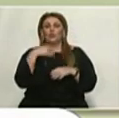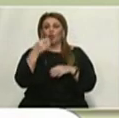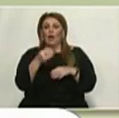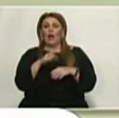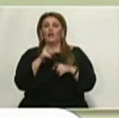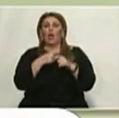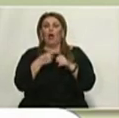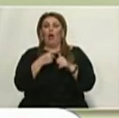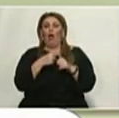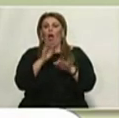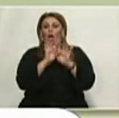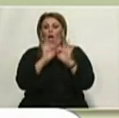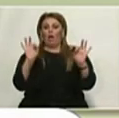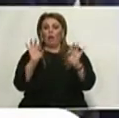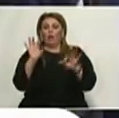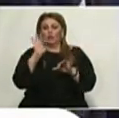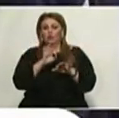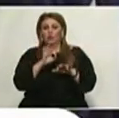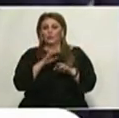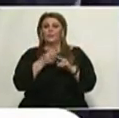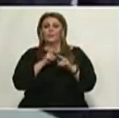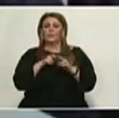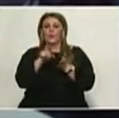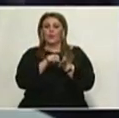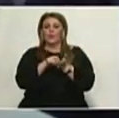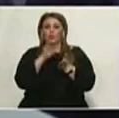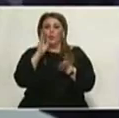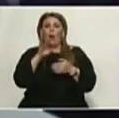digər tələbələr isə sadə təqaüd alacaqlar. Qeyd